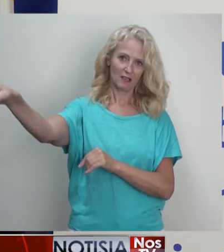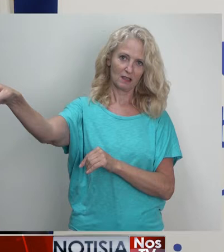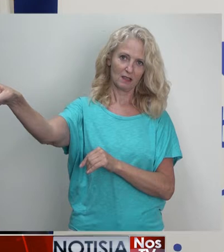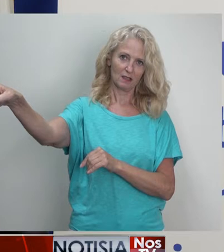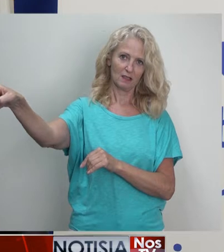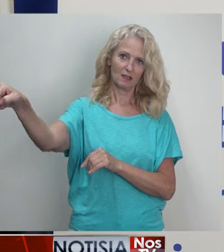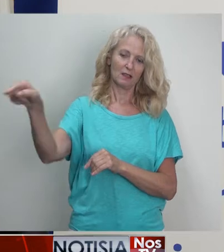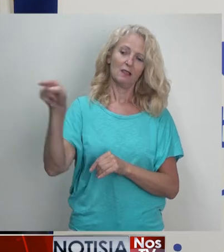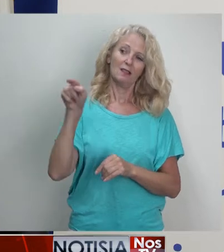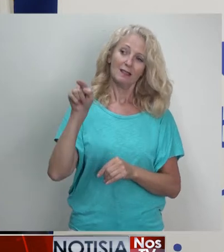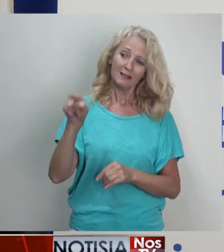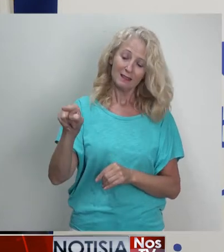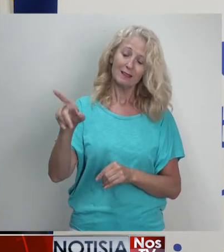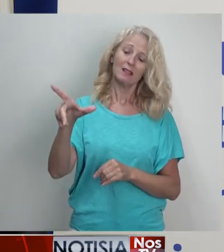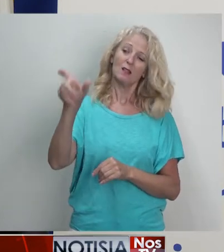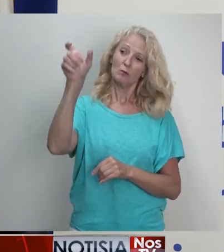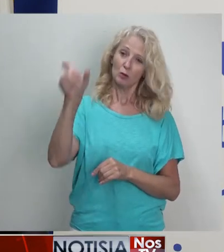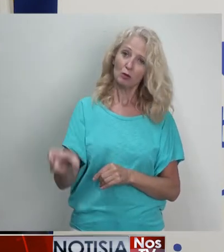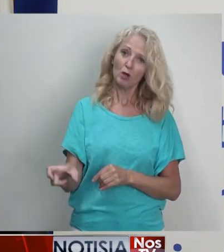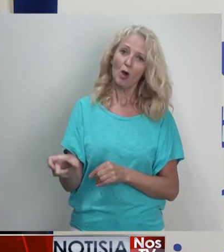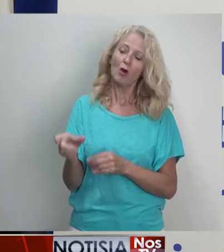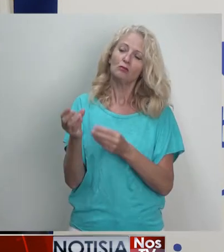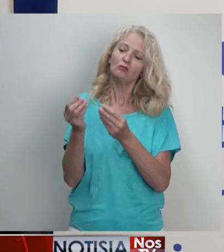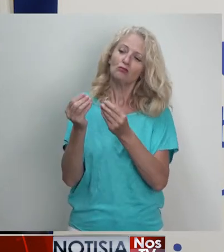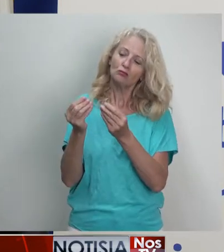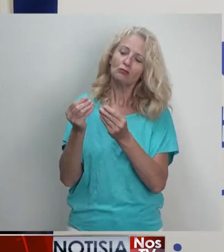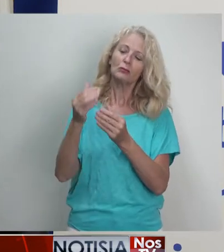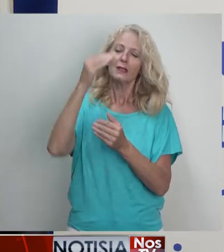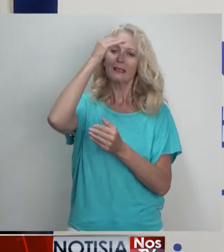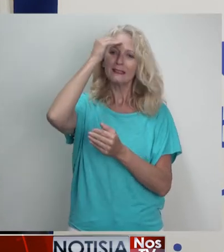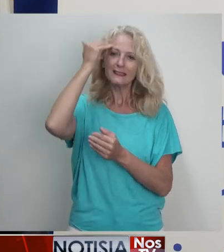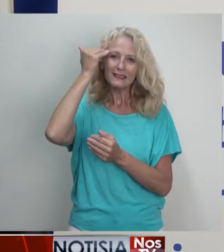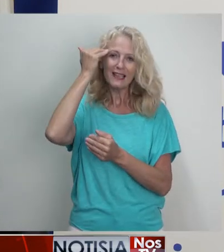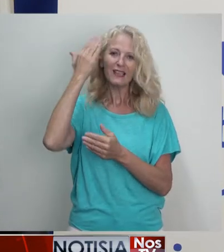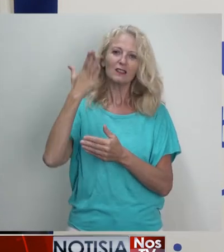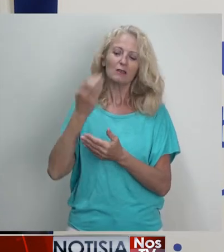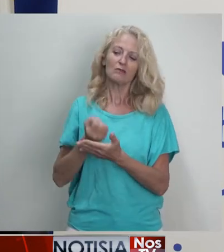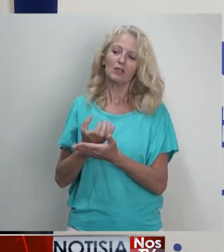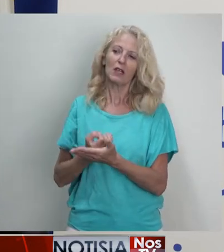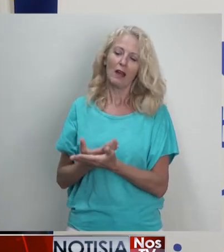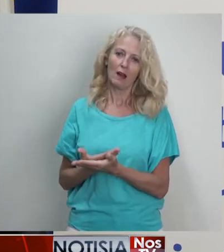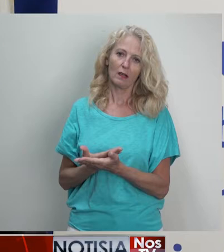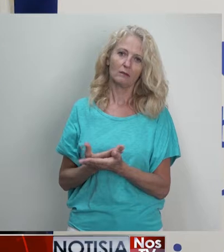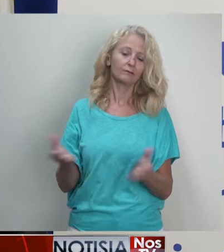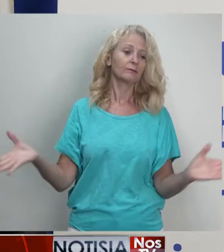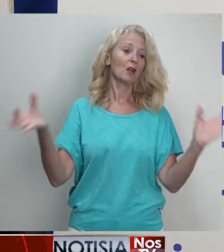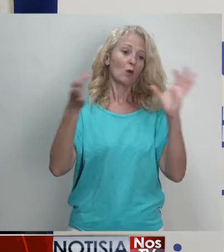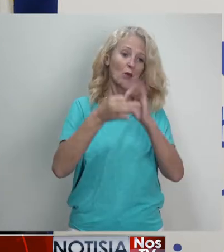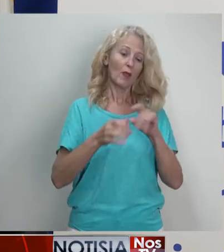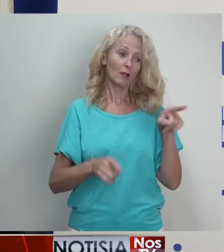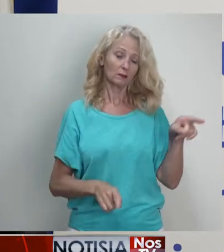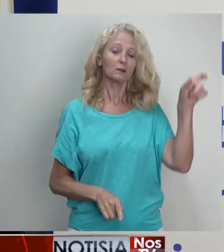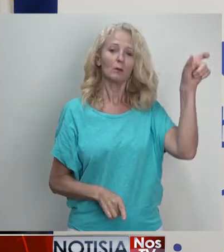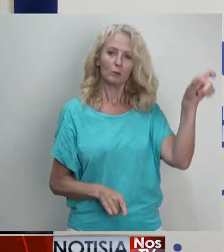Dit contact had milde ziekteverschijnselen. Na het contact werd de persoon na enige tijd